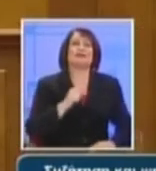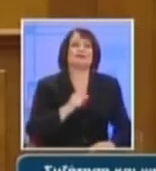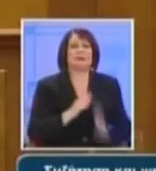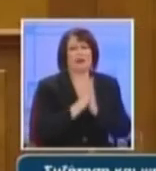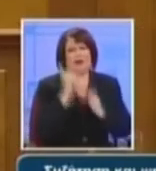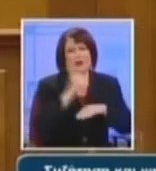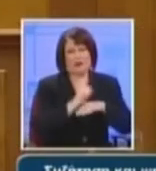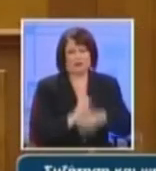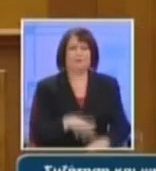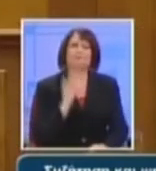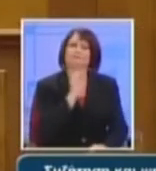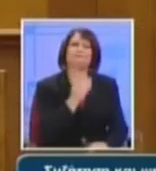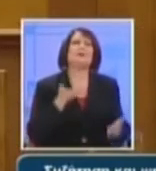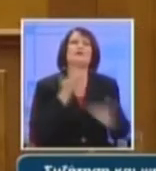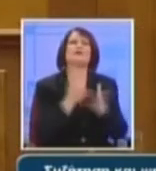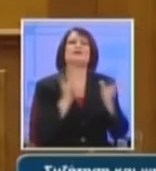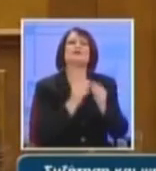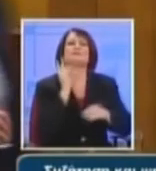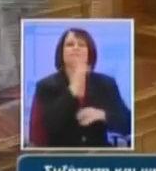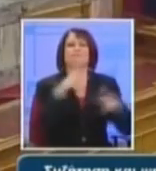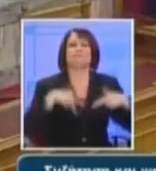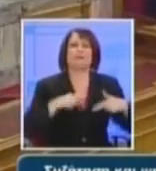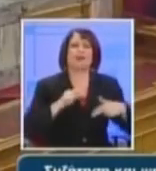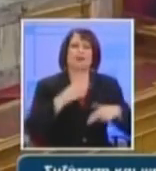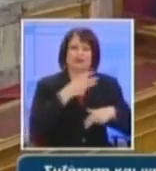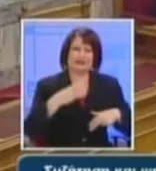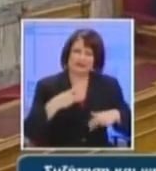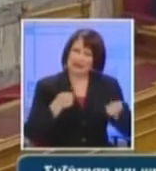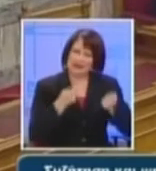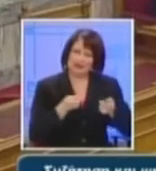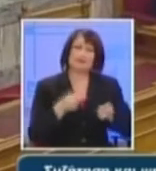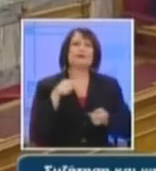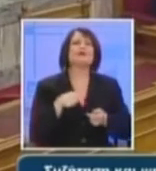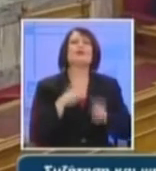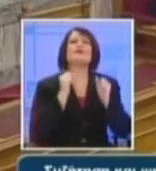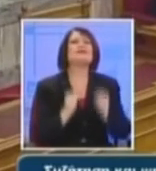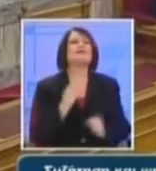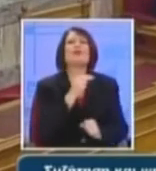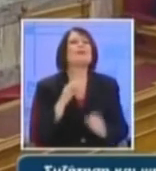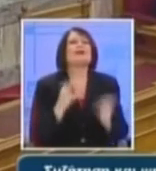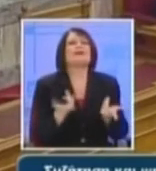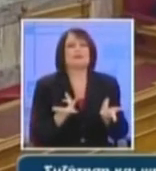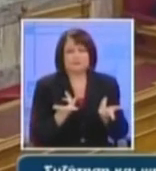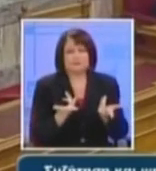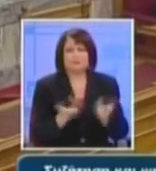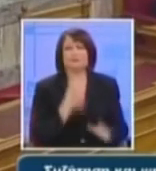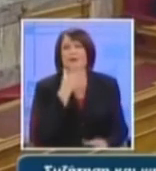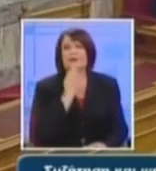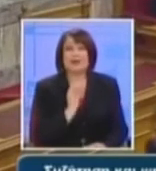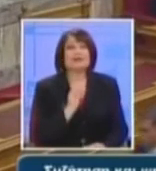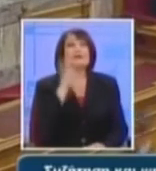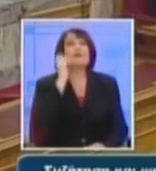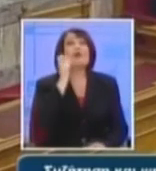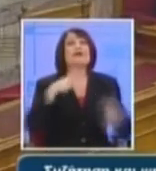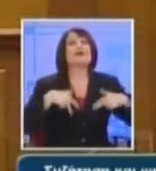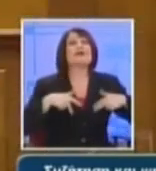η πρόταση δυσπιστίας που κατέθεσε η αξιωματική αντιπολίτευση θέτει ως βασικό της θέμα την ακολουθούμενη οικονομική πολιτική της